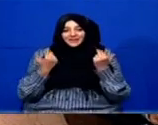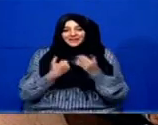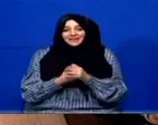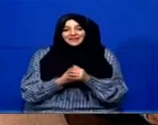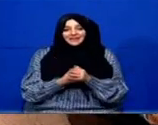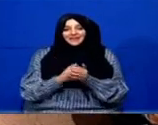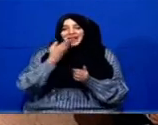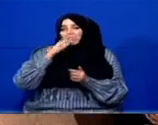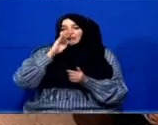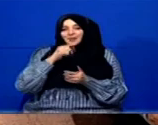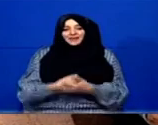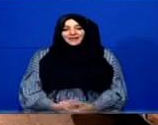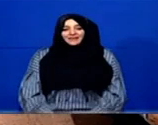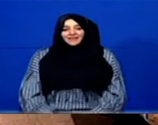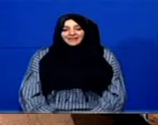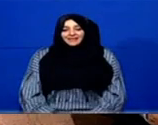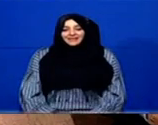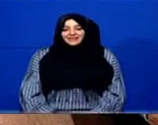الحمد لله